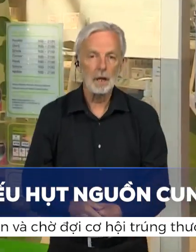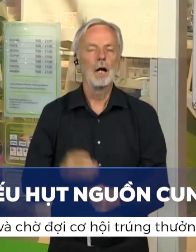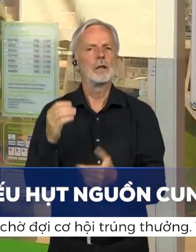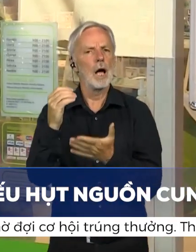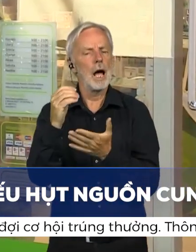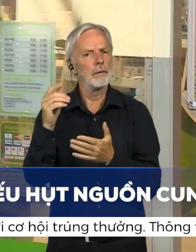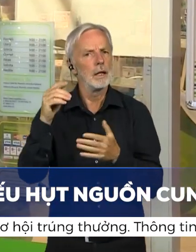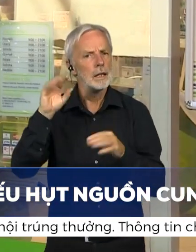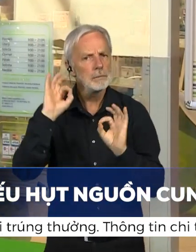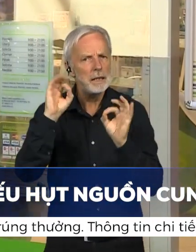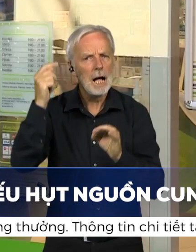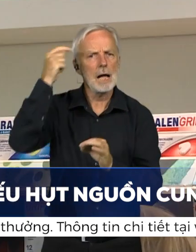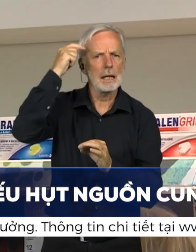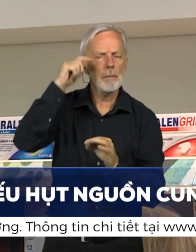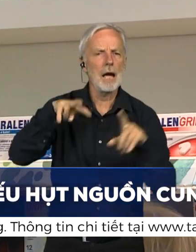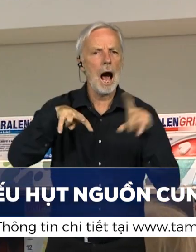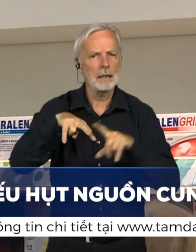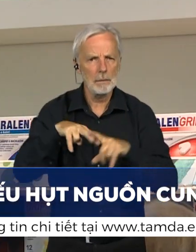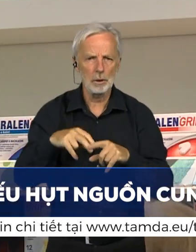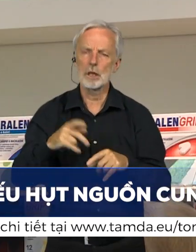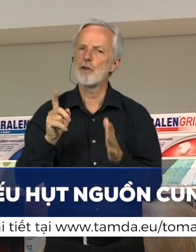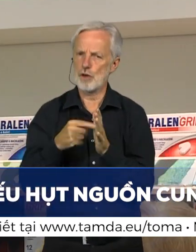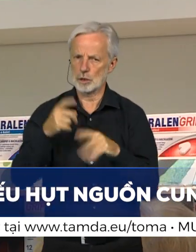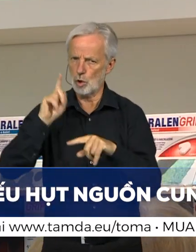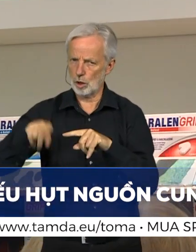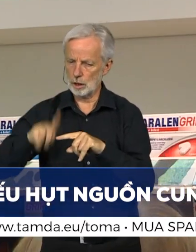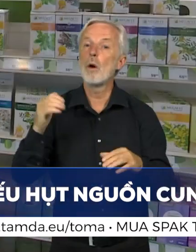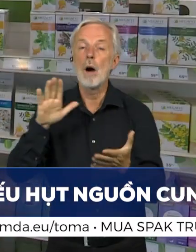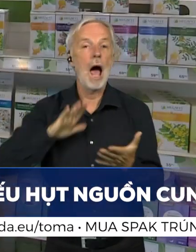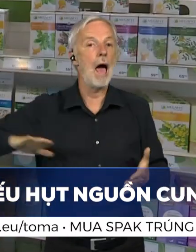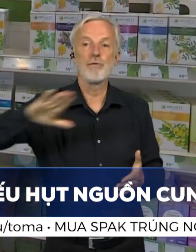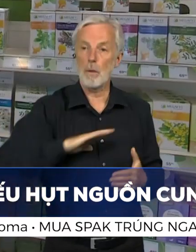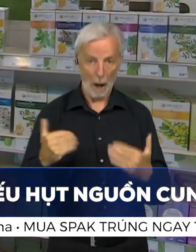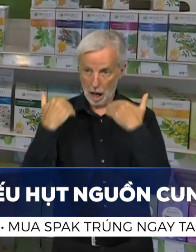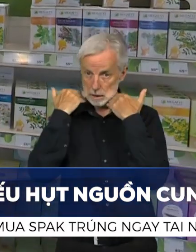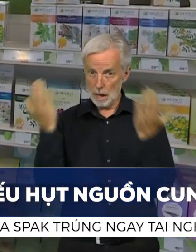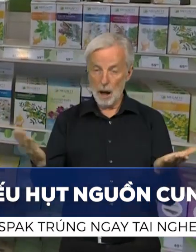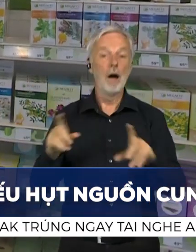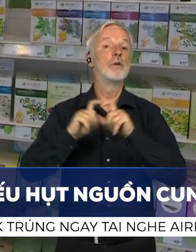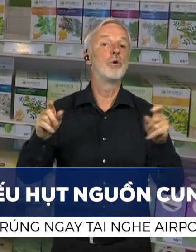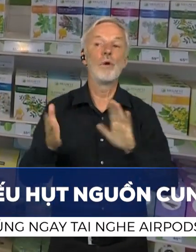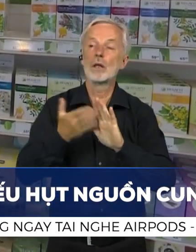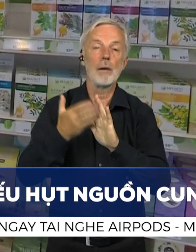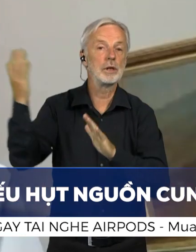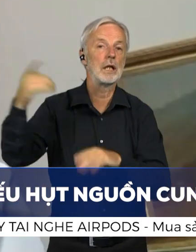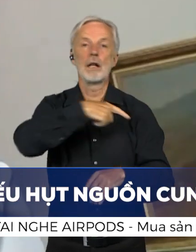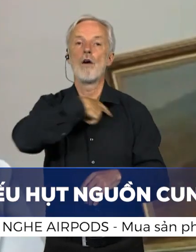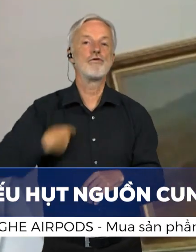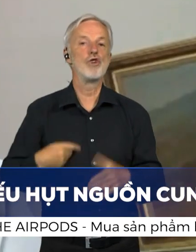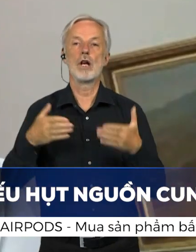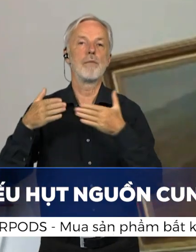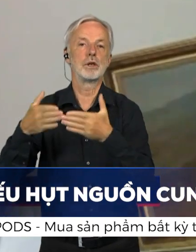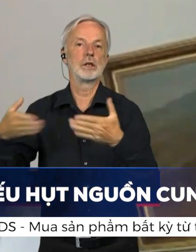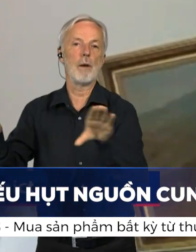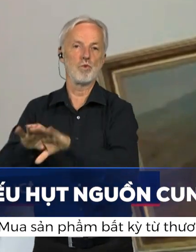tình trạng mất điện, vấn đề nhu cầu tăng cao hoặc phân phối không đồng đều trên thị trường do chênh lệch giá giữa các vùng. Người phát ngôn Bộ Y tế Séc cho